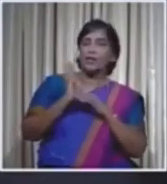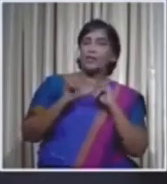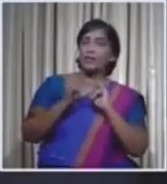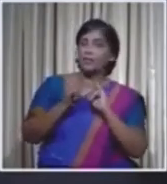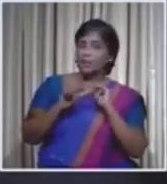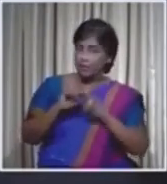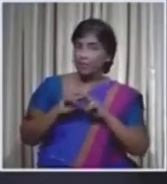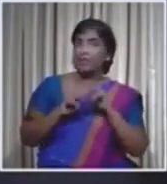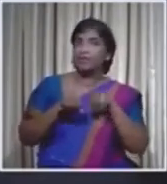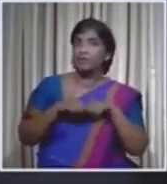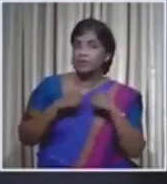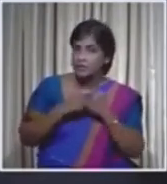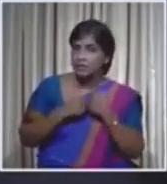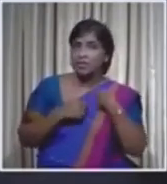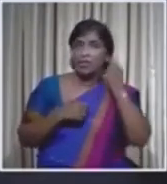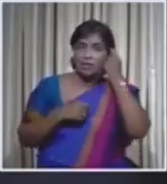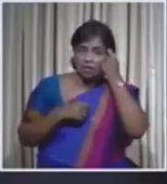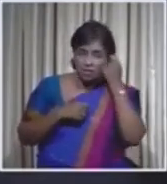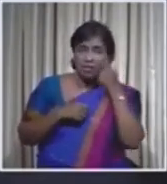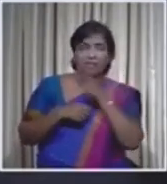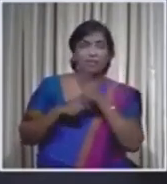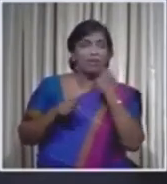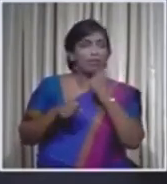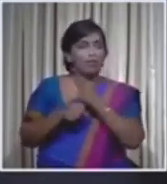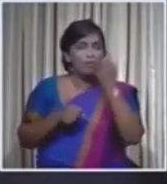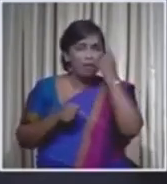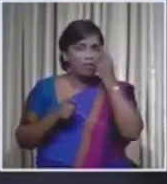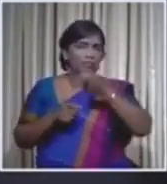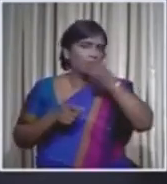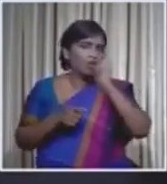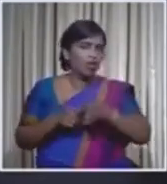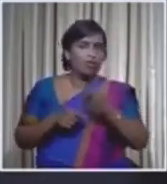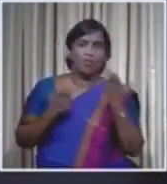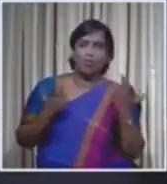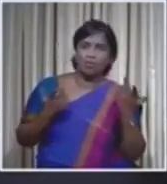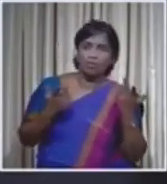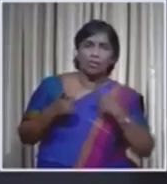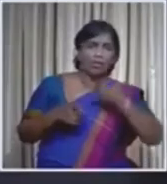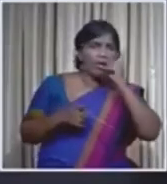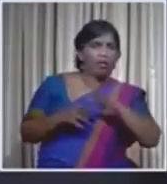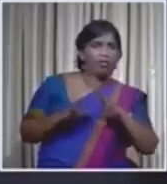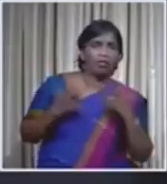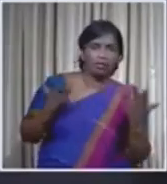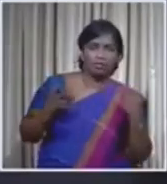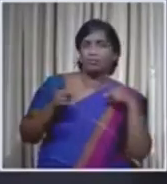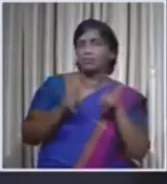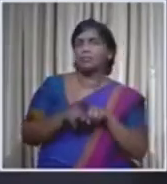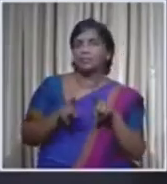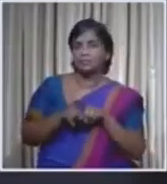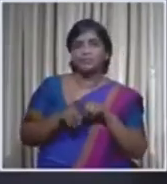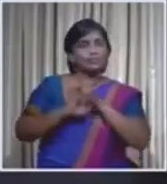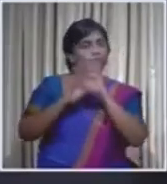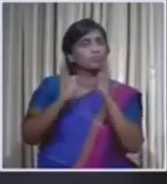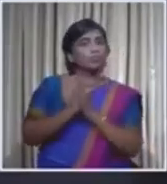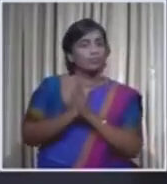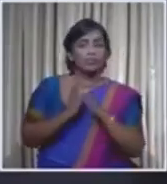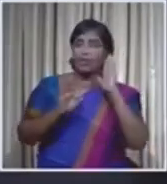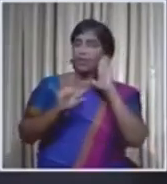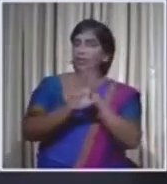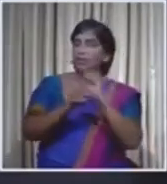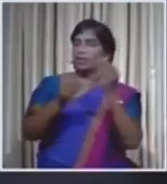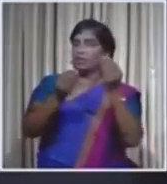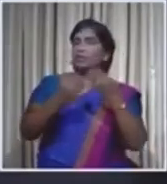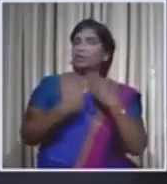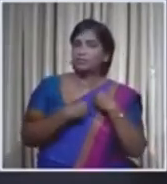याद हसुत आंड याद हसुत एक कुटसा एक नून का मे सियालम प्रसिद्ध दंड